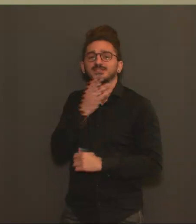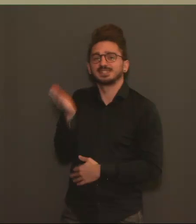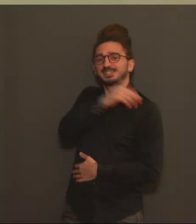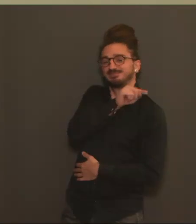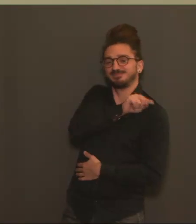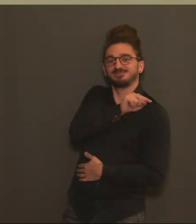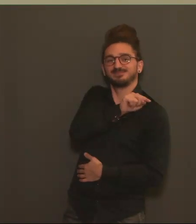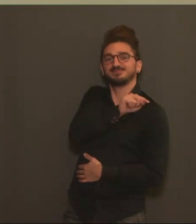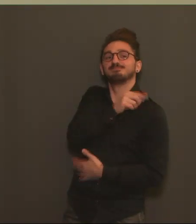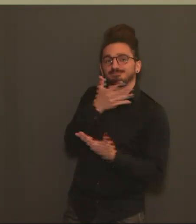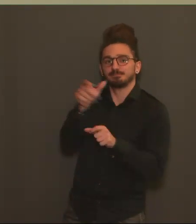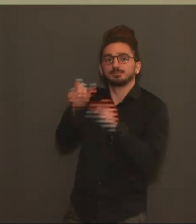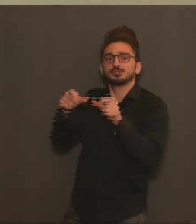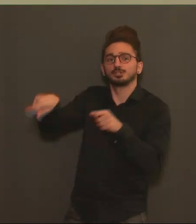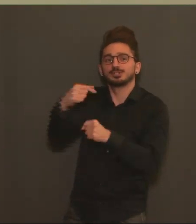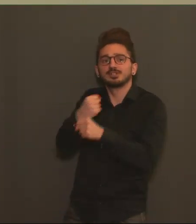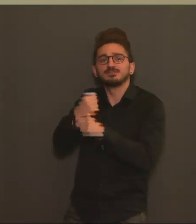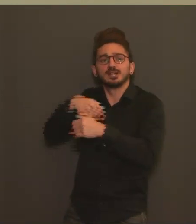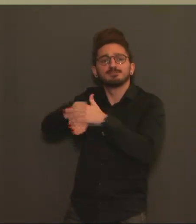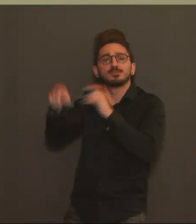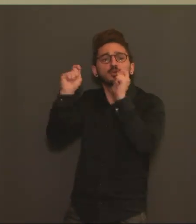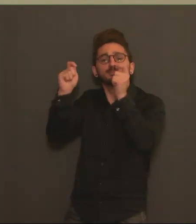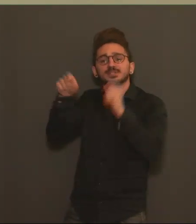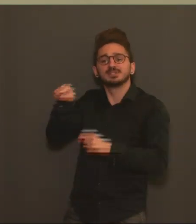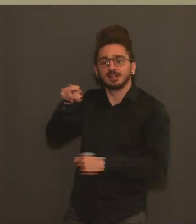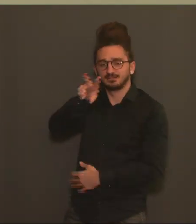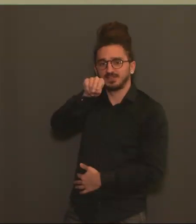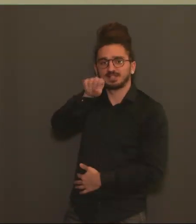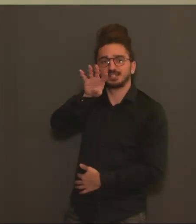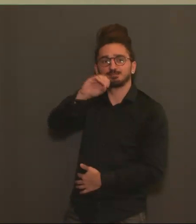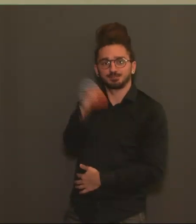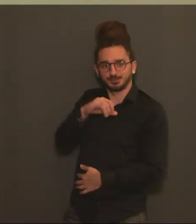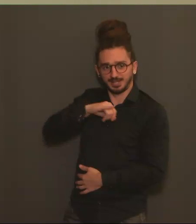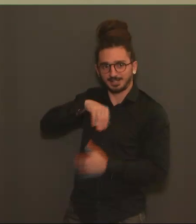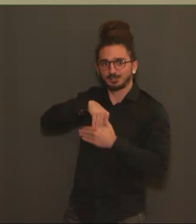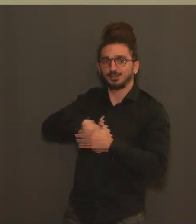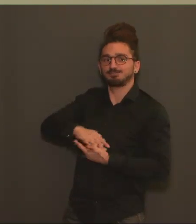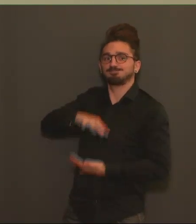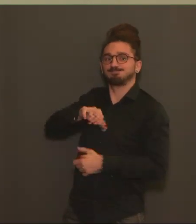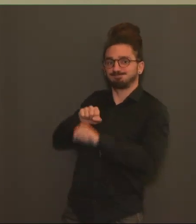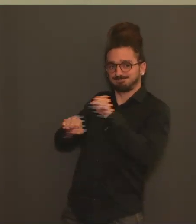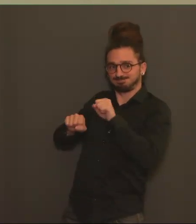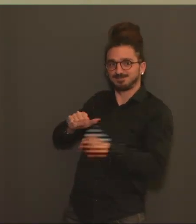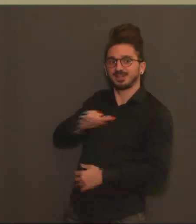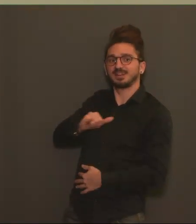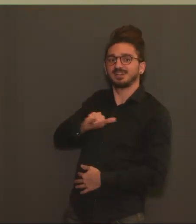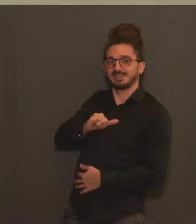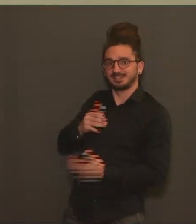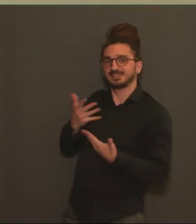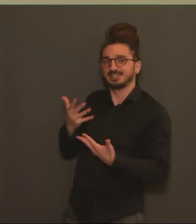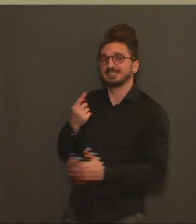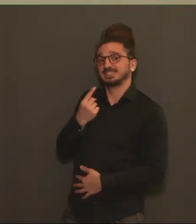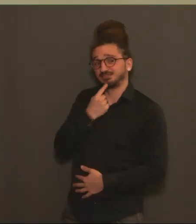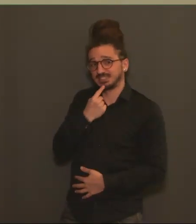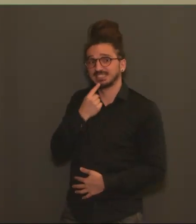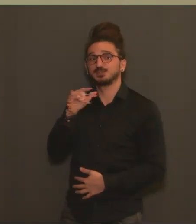du personnel soignant des hôpitaux a des anticorps. Avant la deuxième vague, donc au mois de septembre, nous